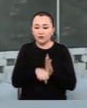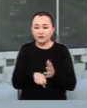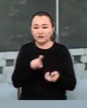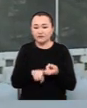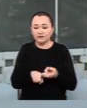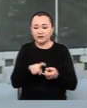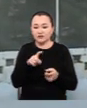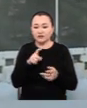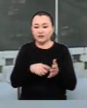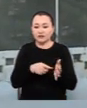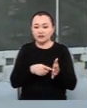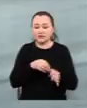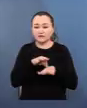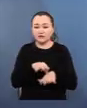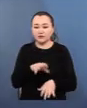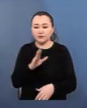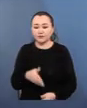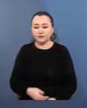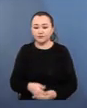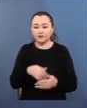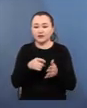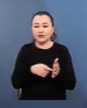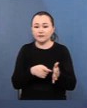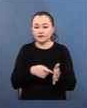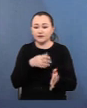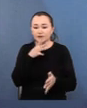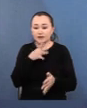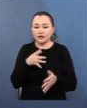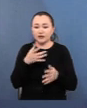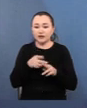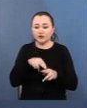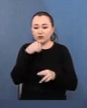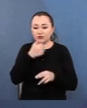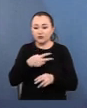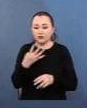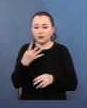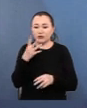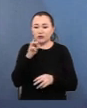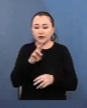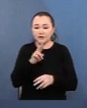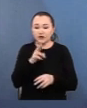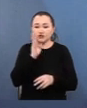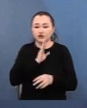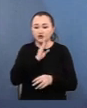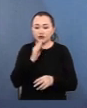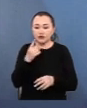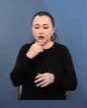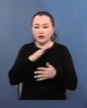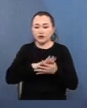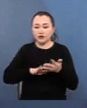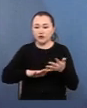бойынша тергеу жүріп жатыр. Тергеу барысында осы жылдың 24-ші қаңтарында әйелдің қан